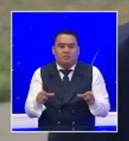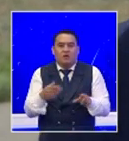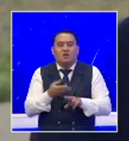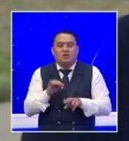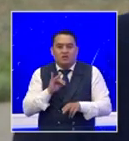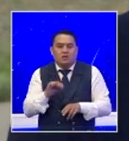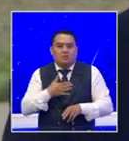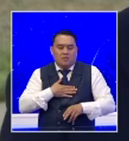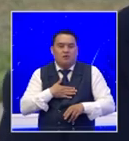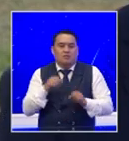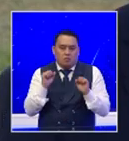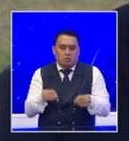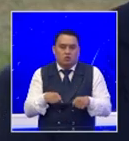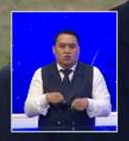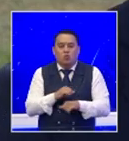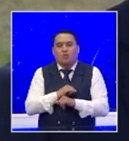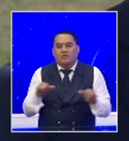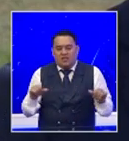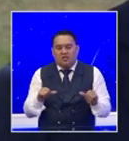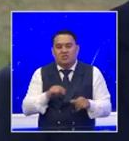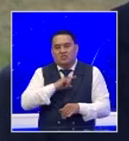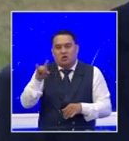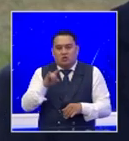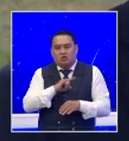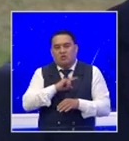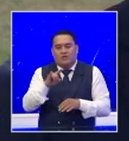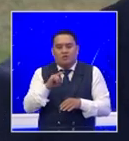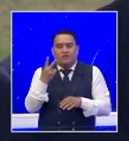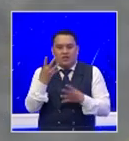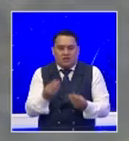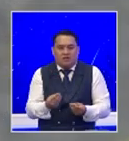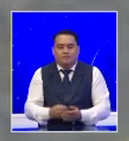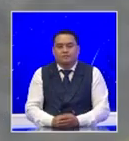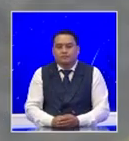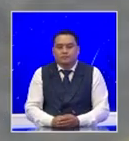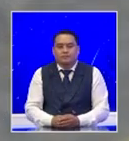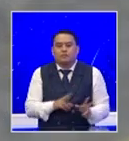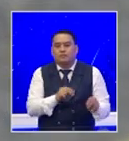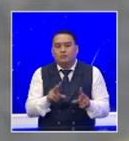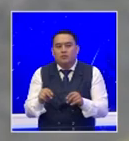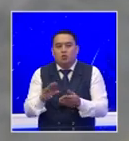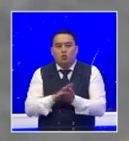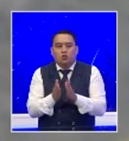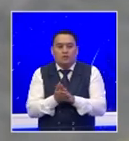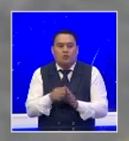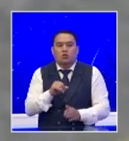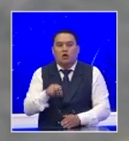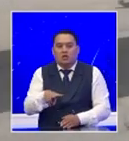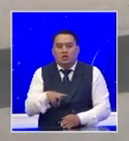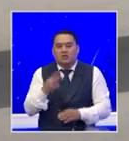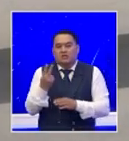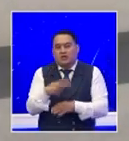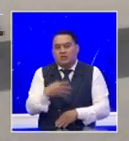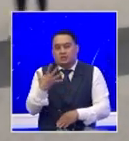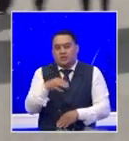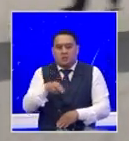пассажиропотока мы имеем возможность увеличить рейсы до 2-3 рейсов в день. При благоприятных условиях аэропорт Ушарала уже с